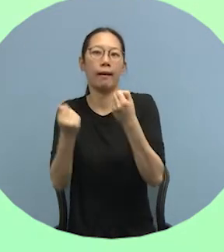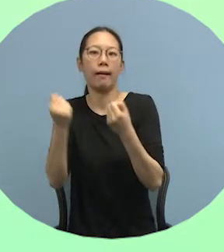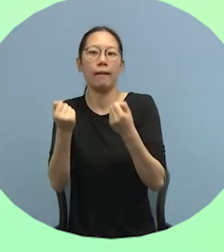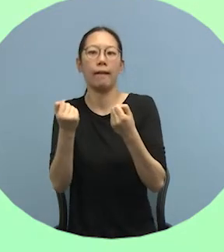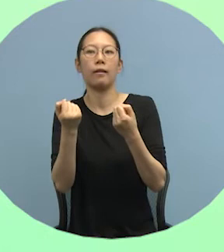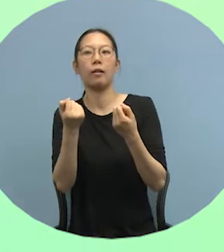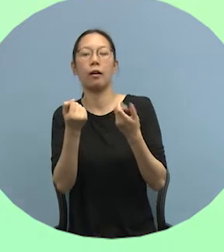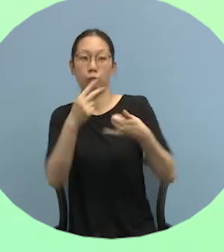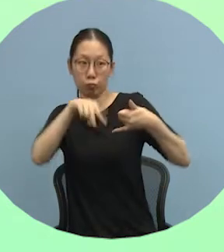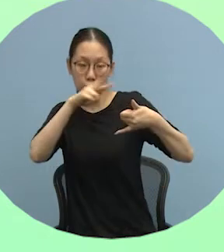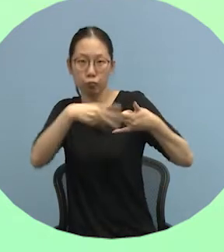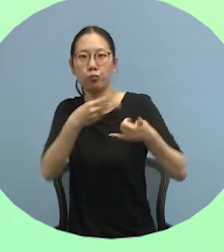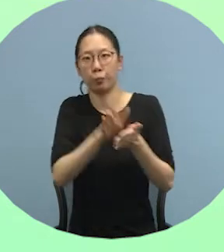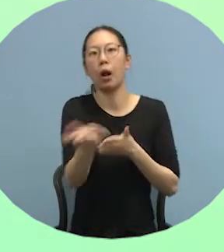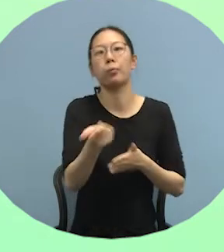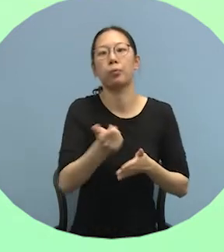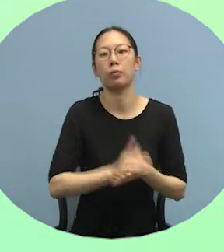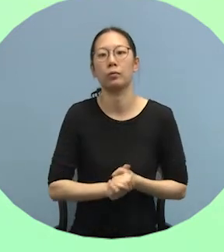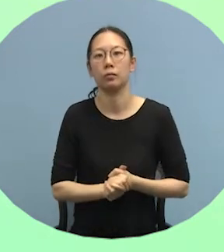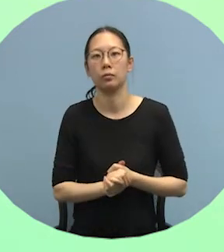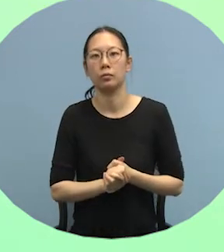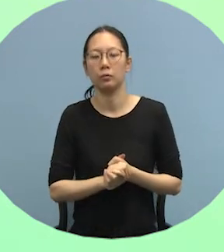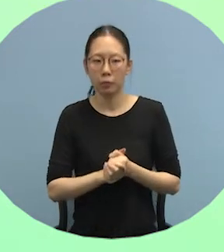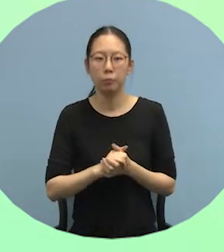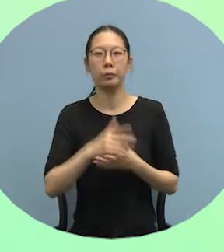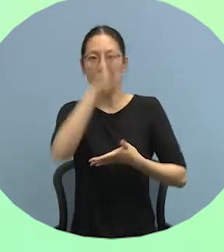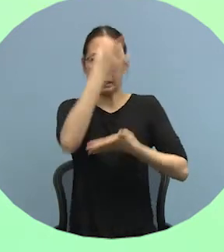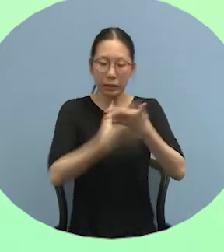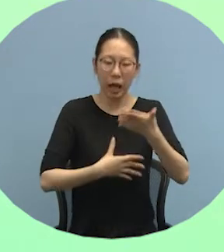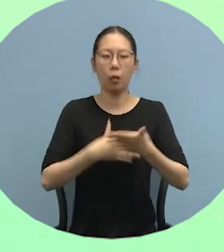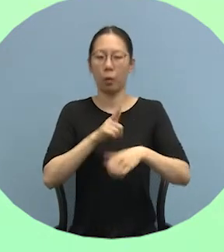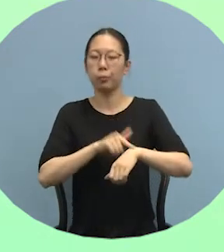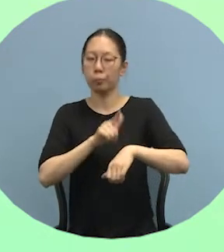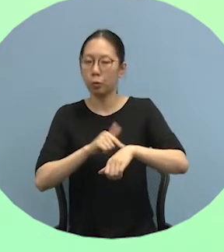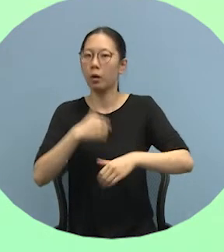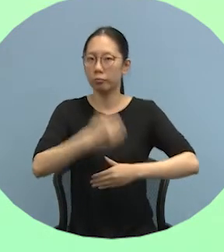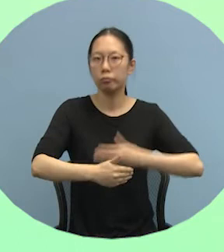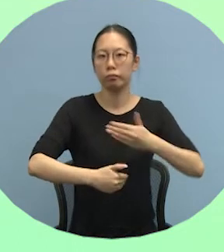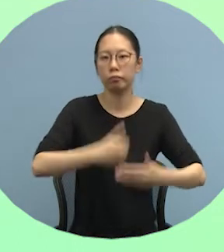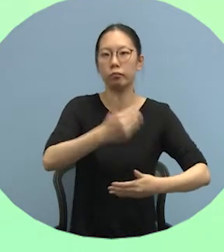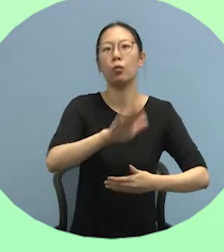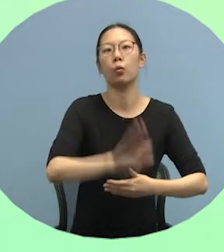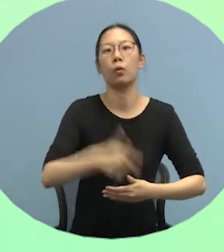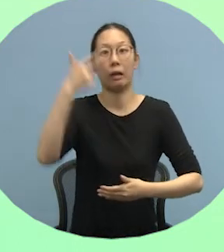是免檢疫。這些措施呢我們成熟一項就會推一項，來到